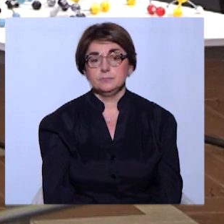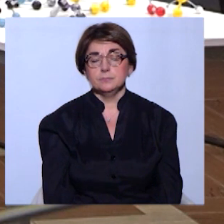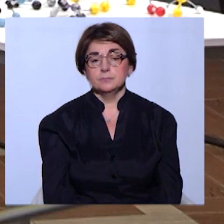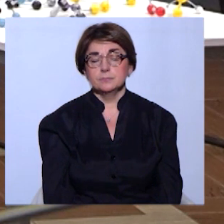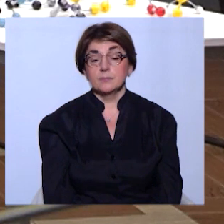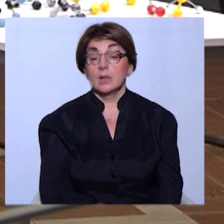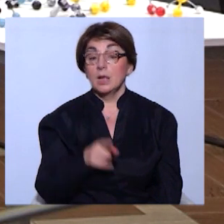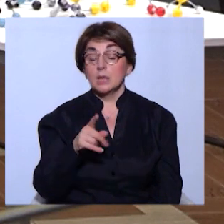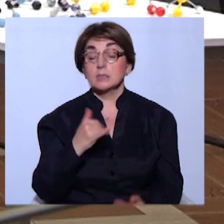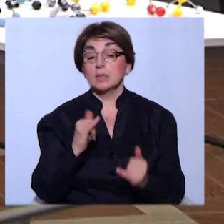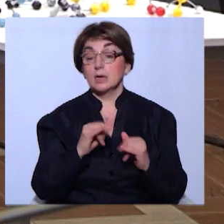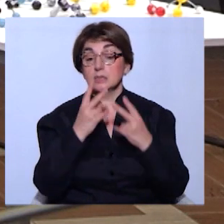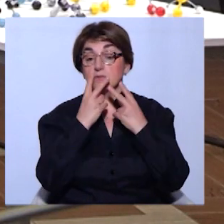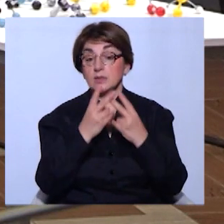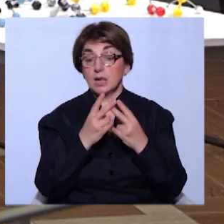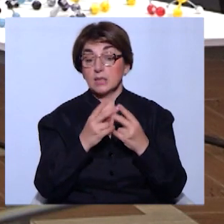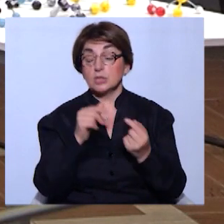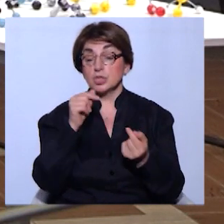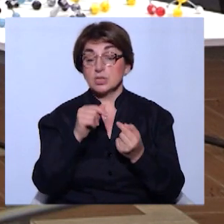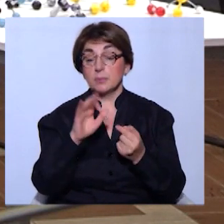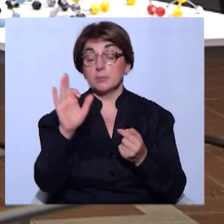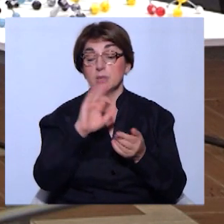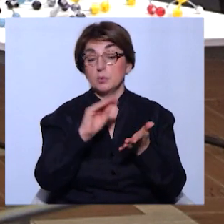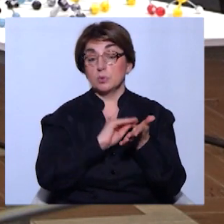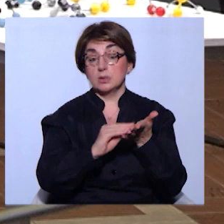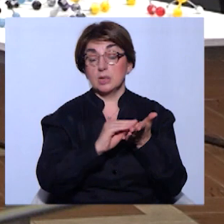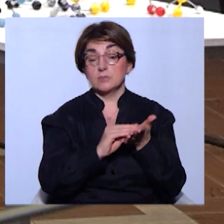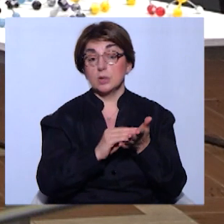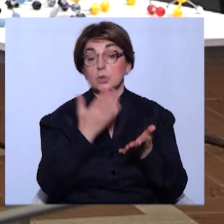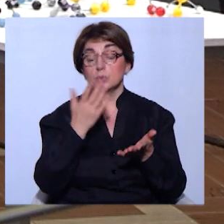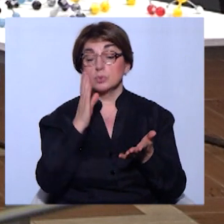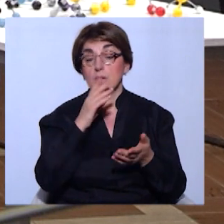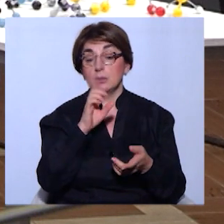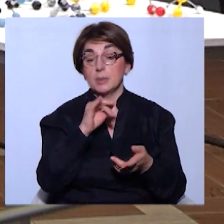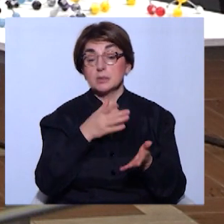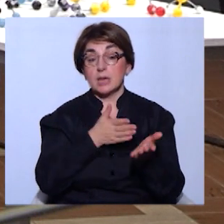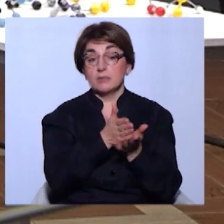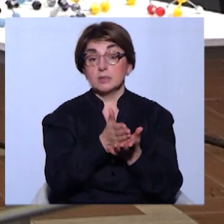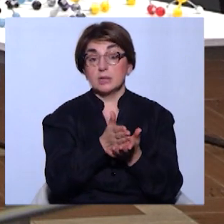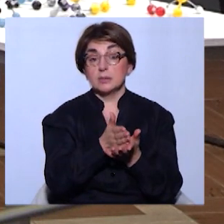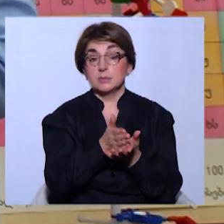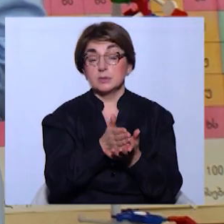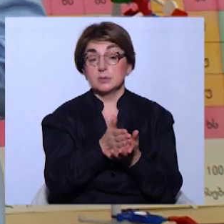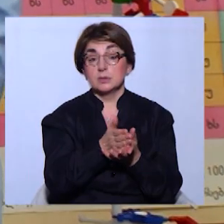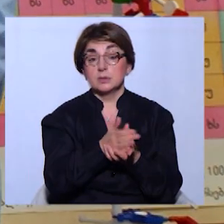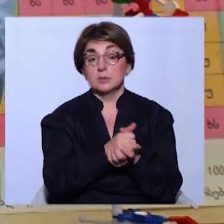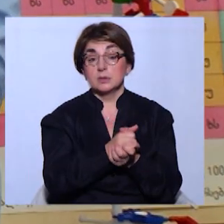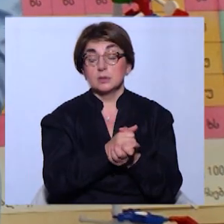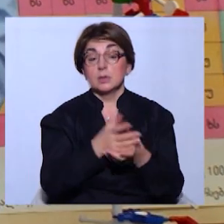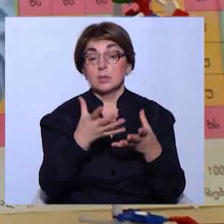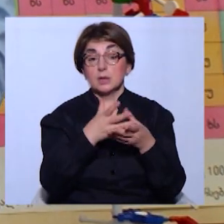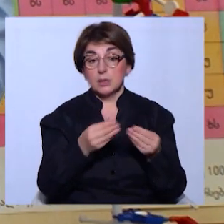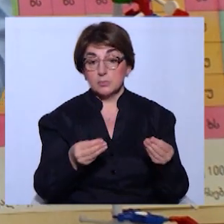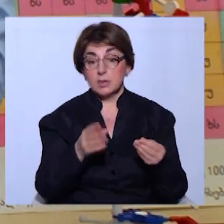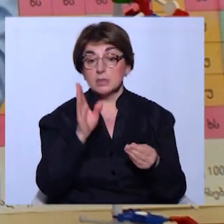გამყვალ გოგირდში მიიღება გოგირდწყალბადი, რომელიც უკვე აღვნიშნეთ, რომ არის ტოქსიკური ნივთიერება და შეხედეთ,